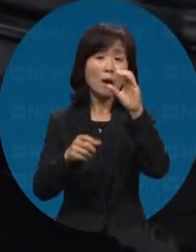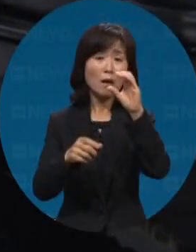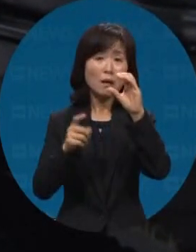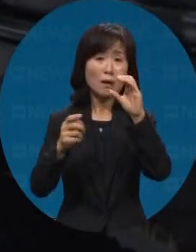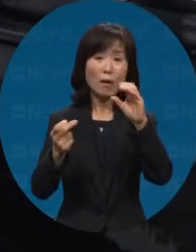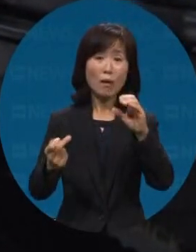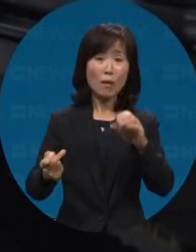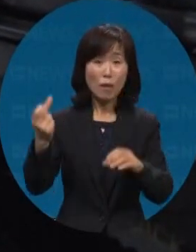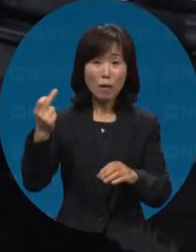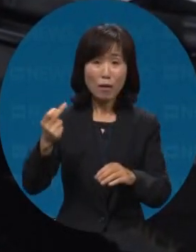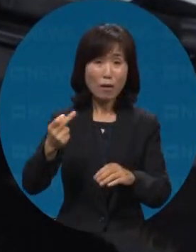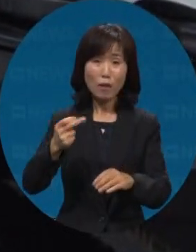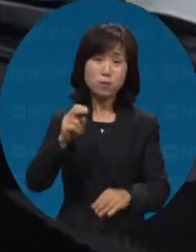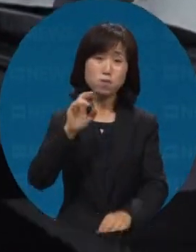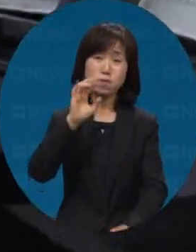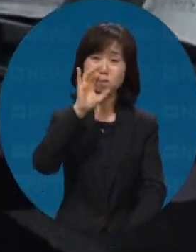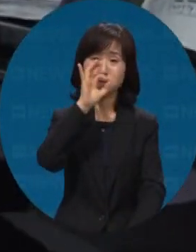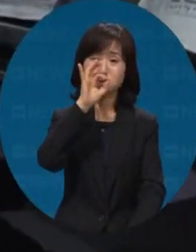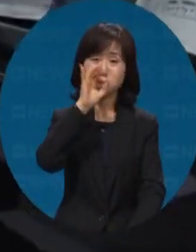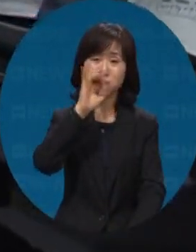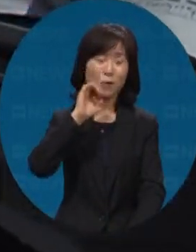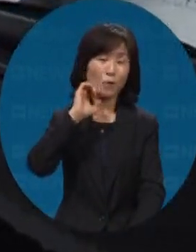그것도 잘 못 따요.